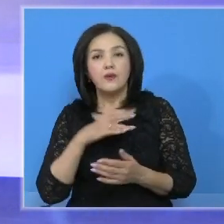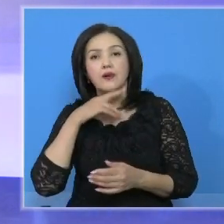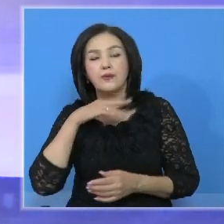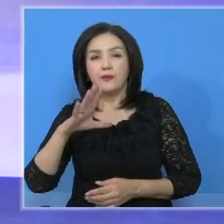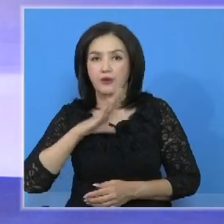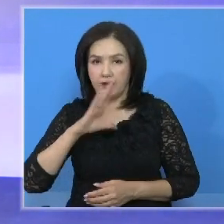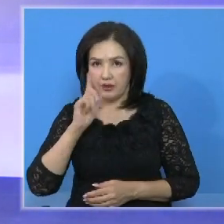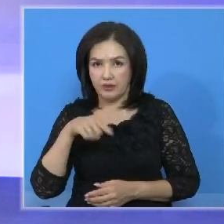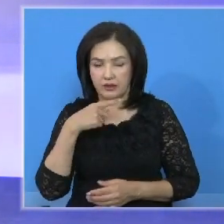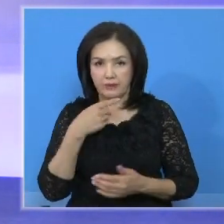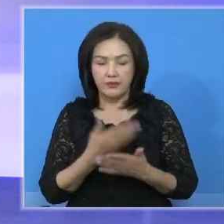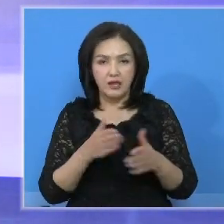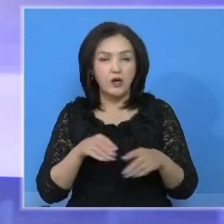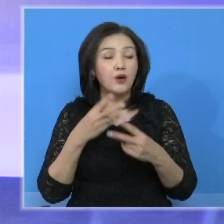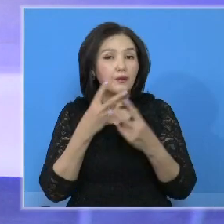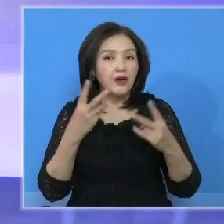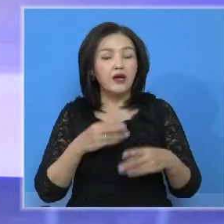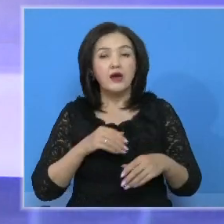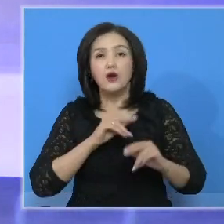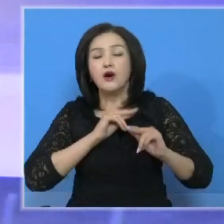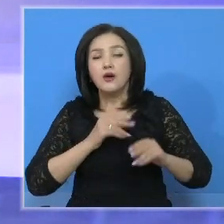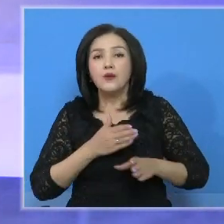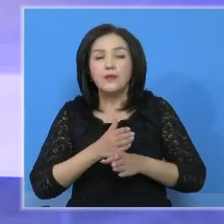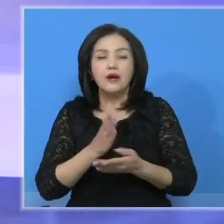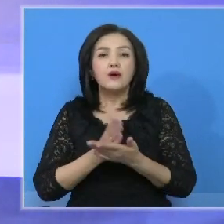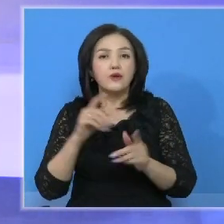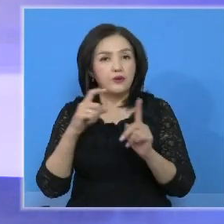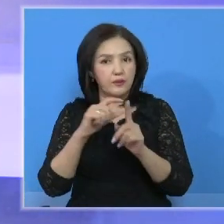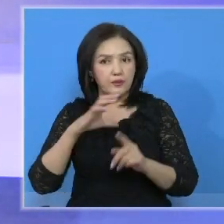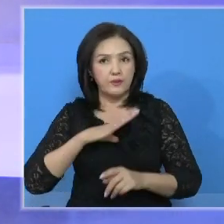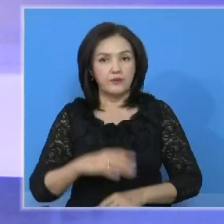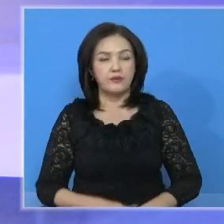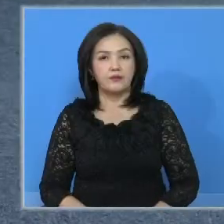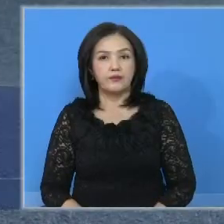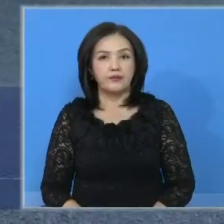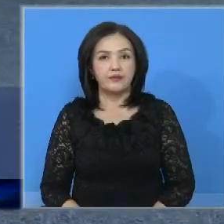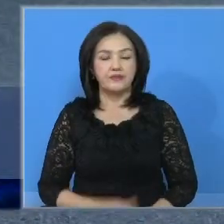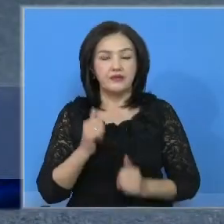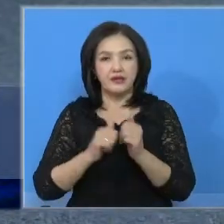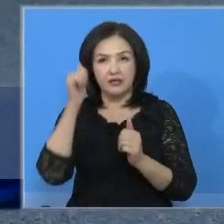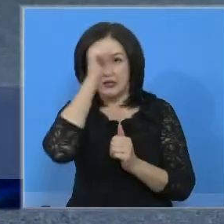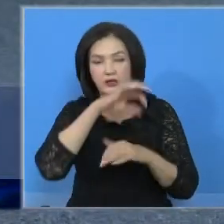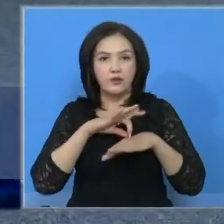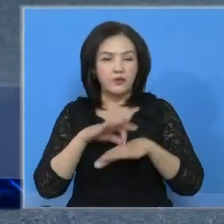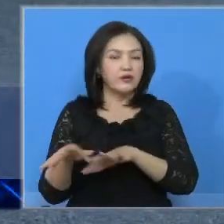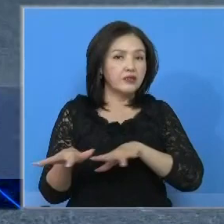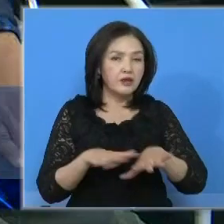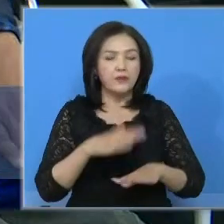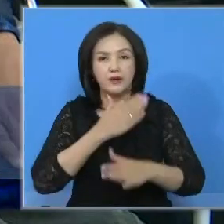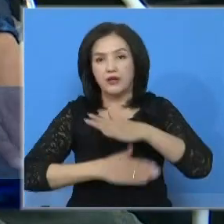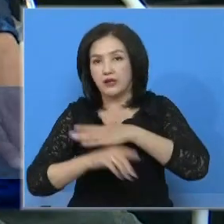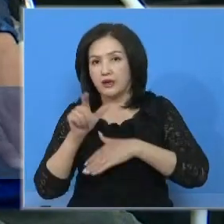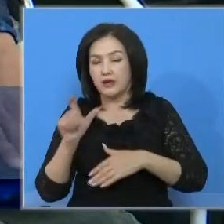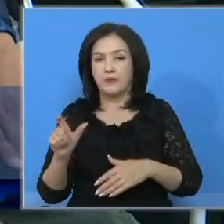назарда болатынын жеткізді. Көрсетілетін қызмет түрлері де сөз болды. Жыл сайынғы өтетін бұл іс-шараны мүмкіндігі